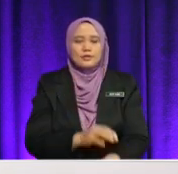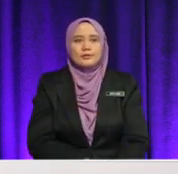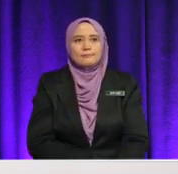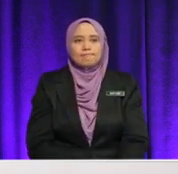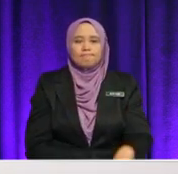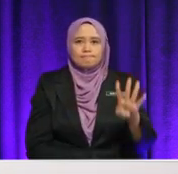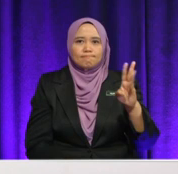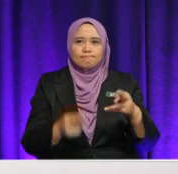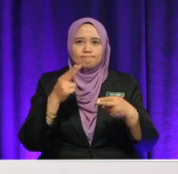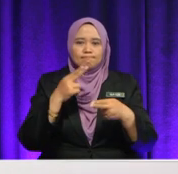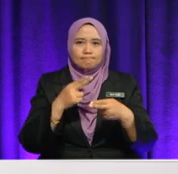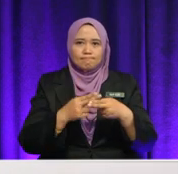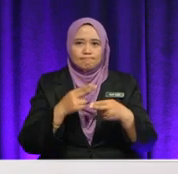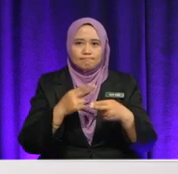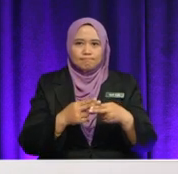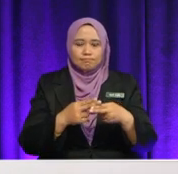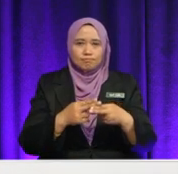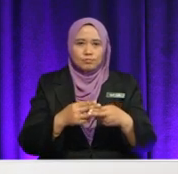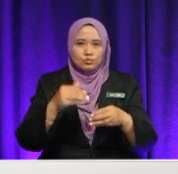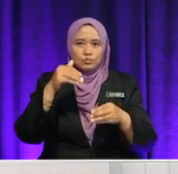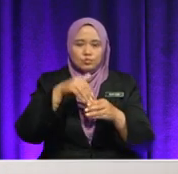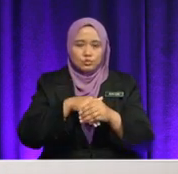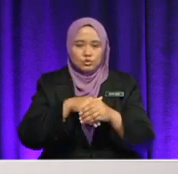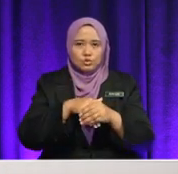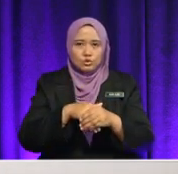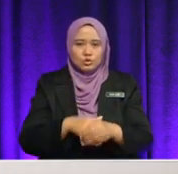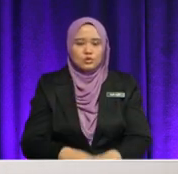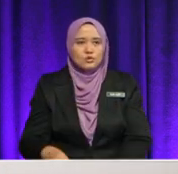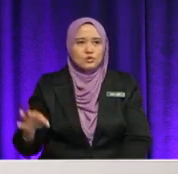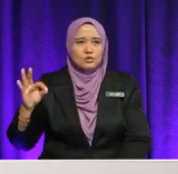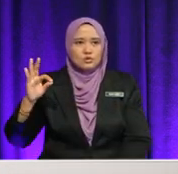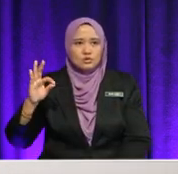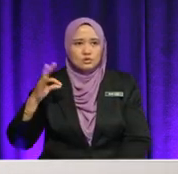pinaraya ke-6 mengundi 7 kilo ini